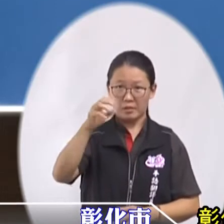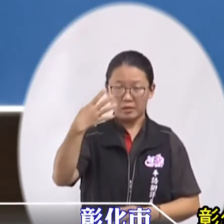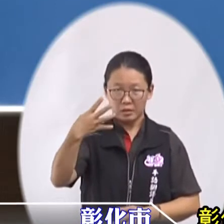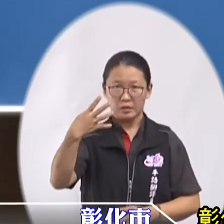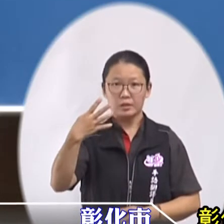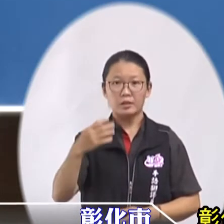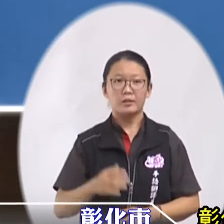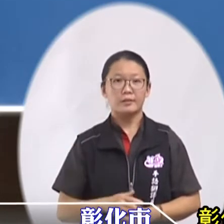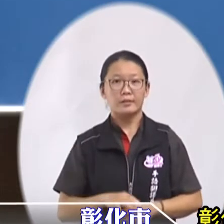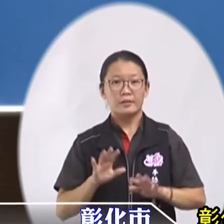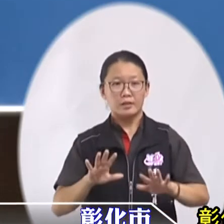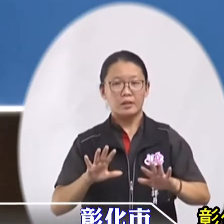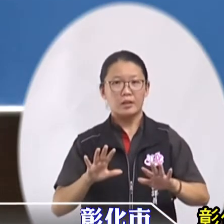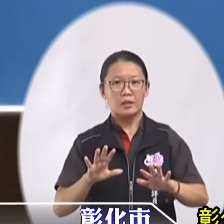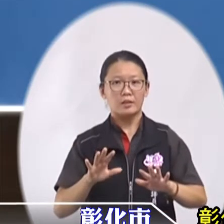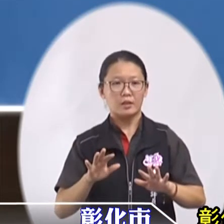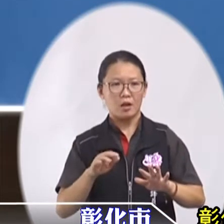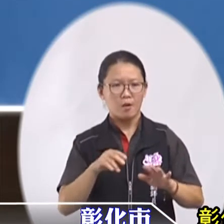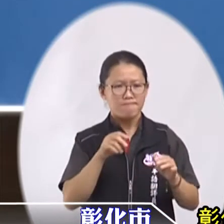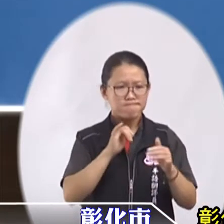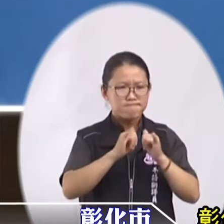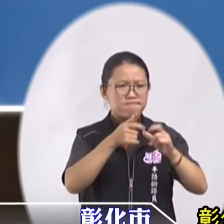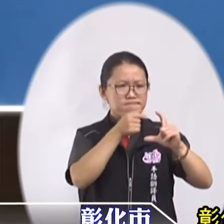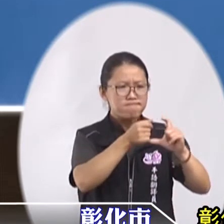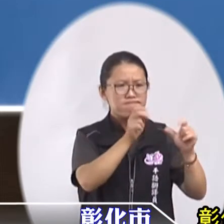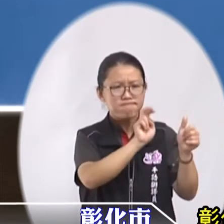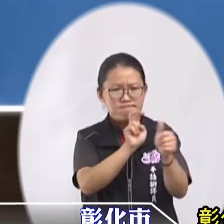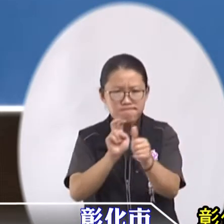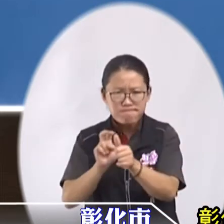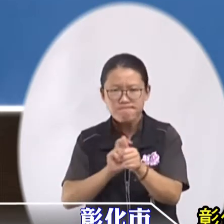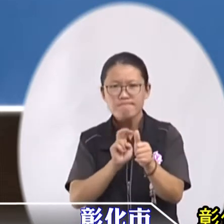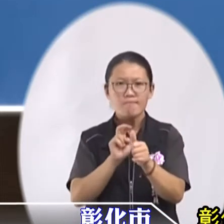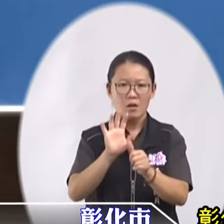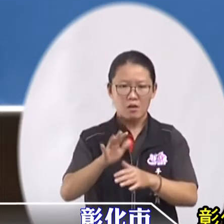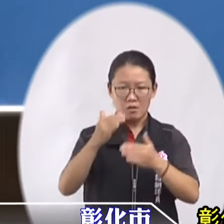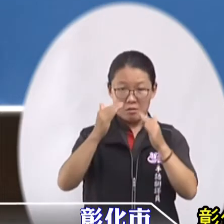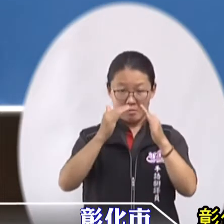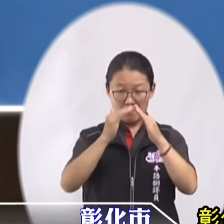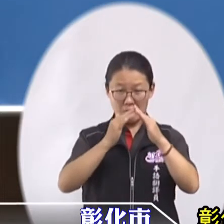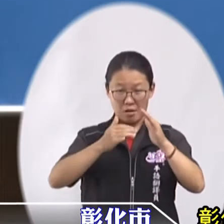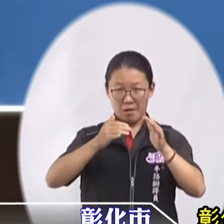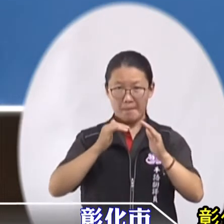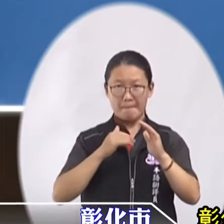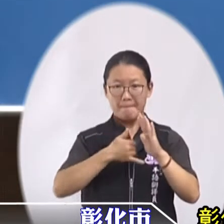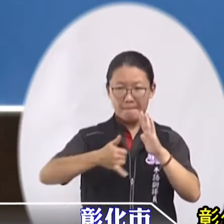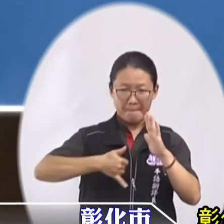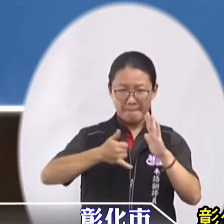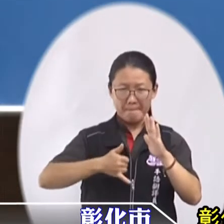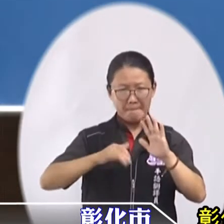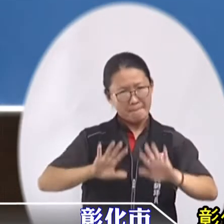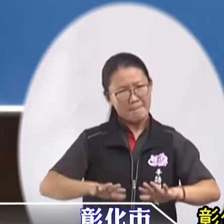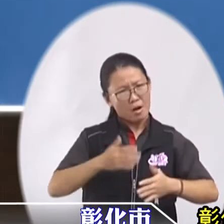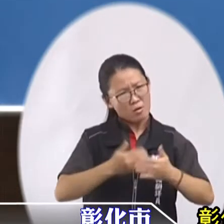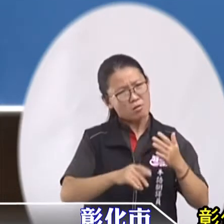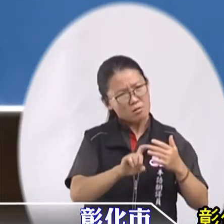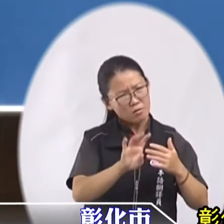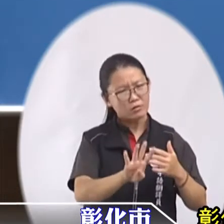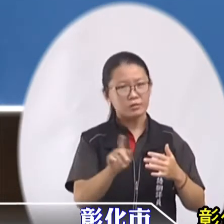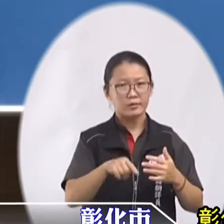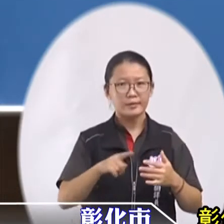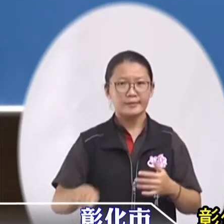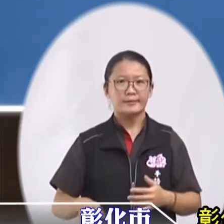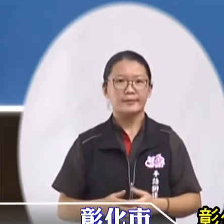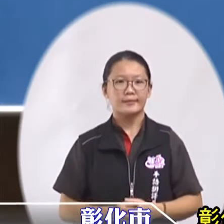放心，安尼不断的底下做社区相关的一个这个监控哈，居家隔离人数有下降到14人，累计居家隔离人数